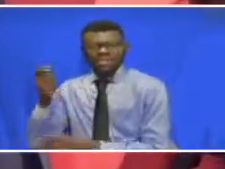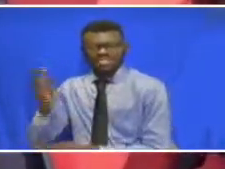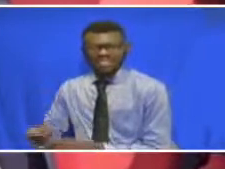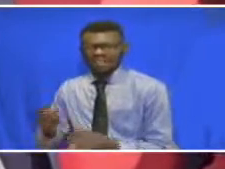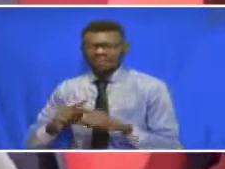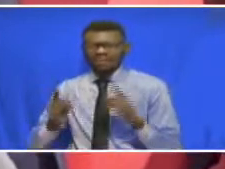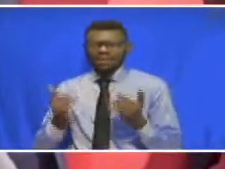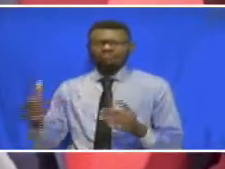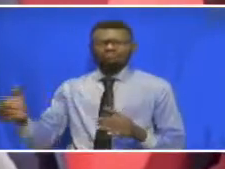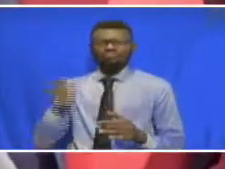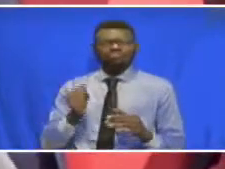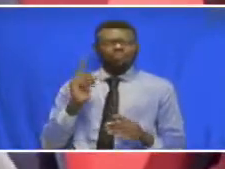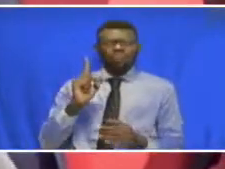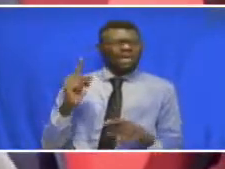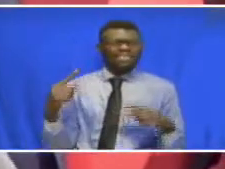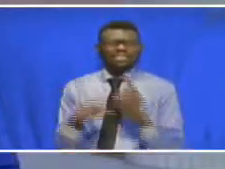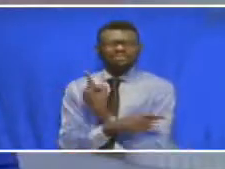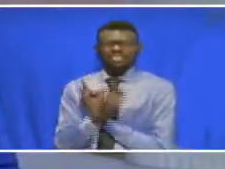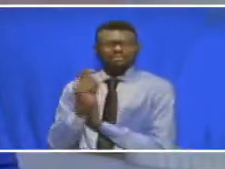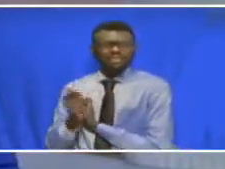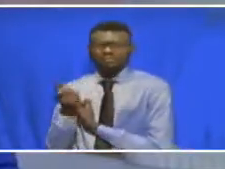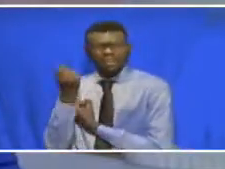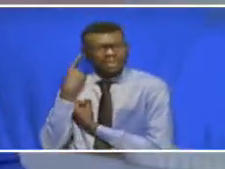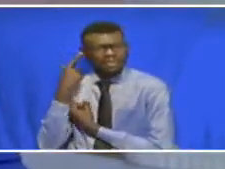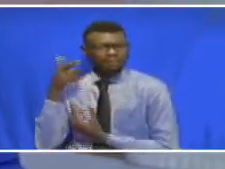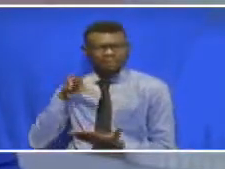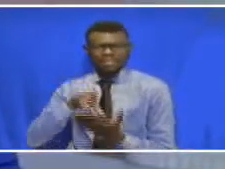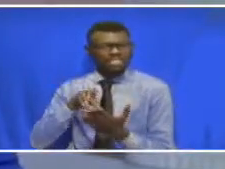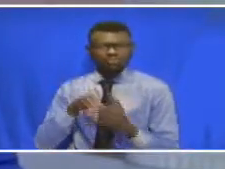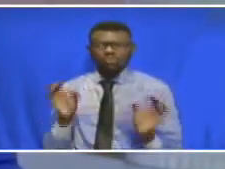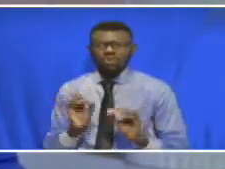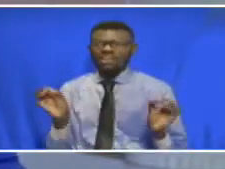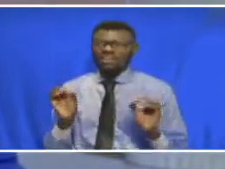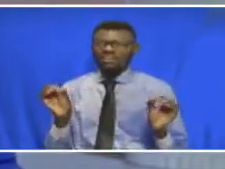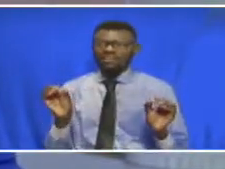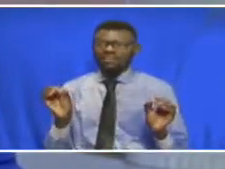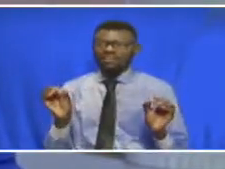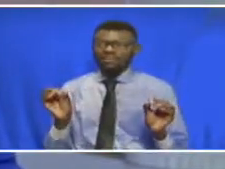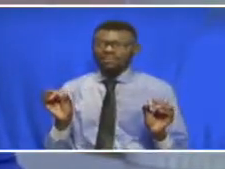hii kesi. Na naibu kinara wa ODM ambaye pia